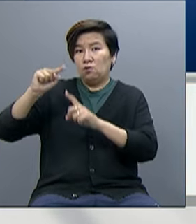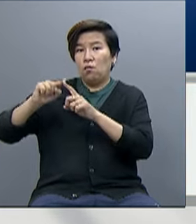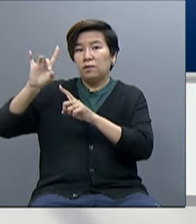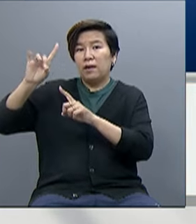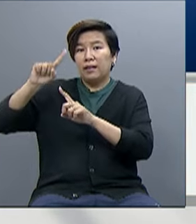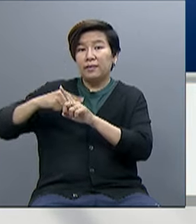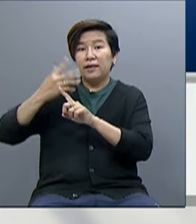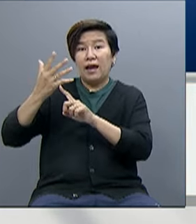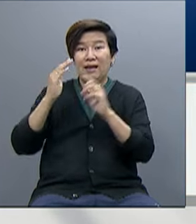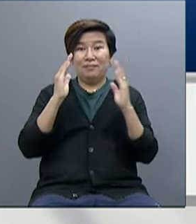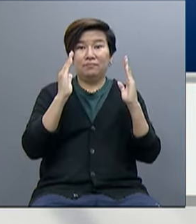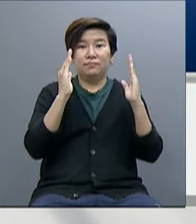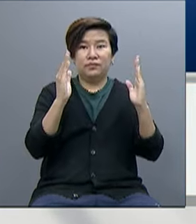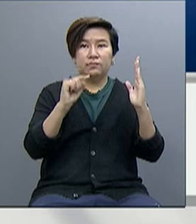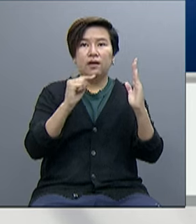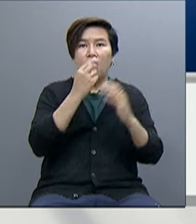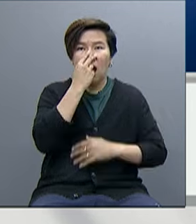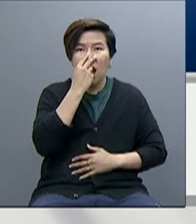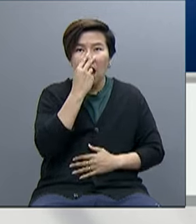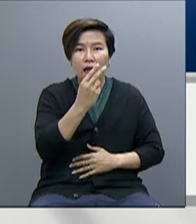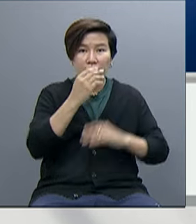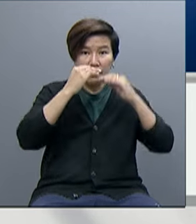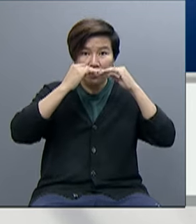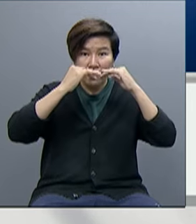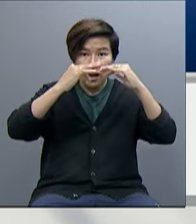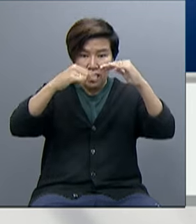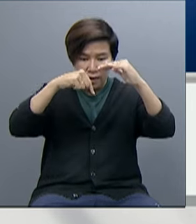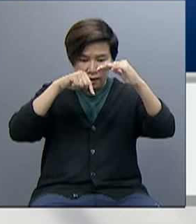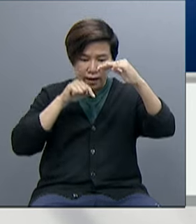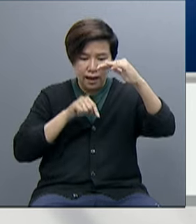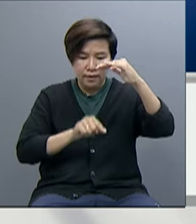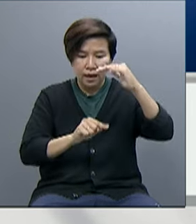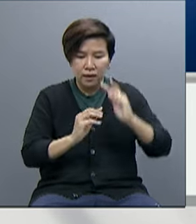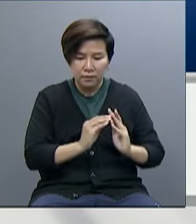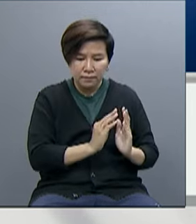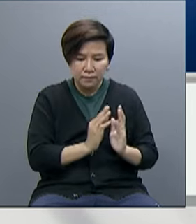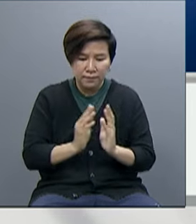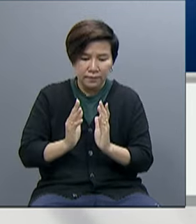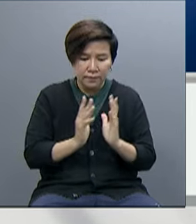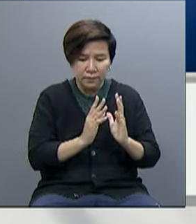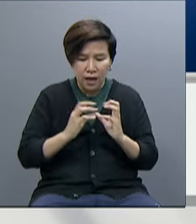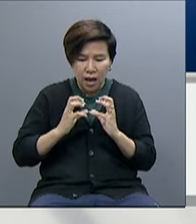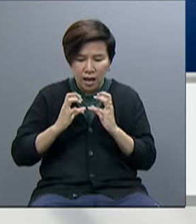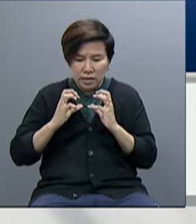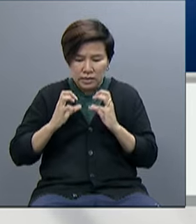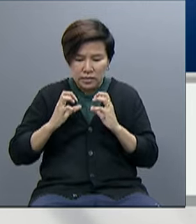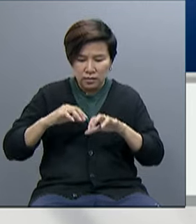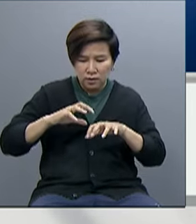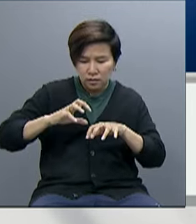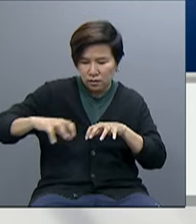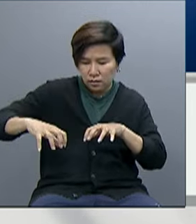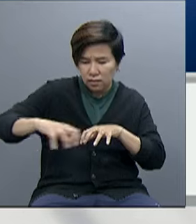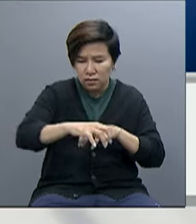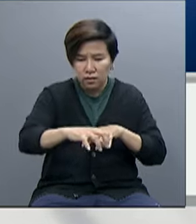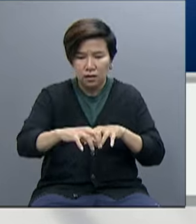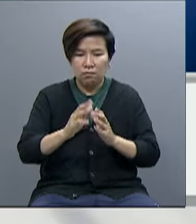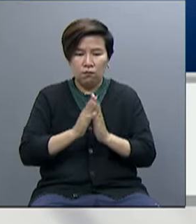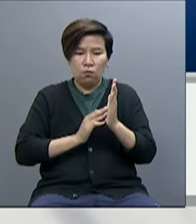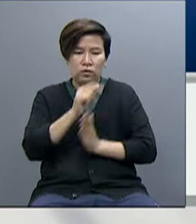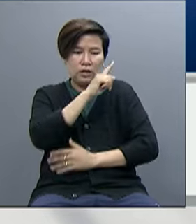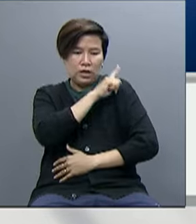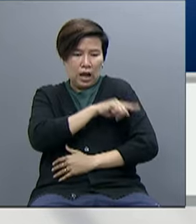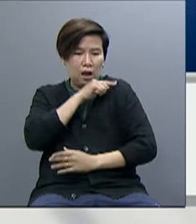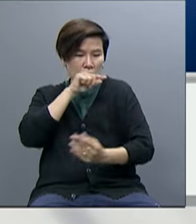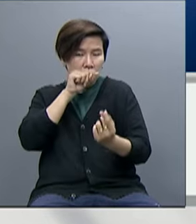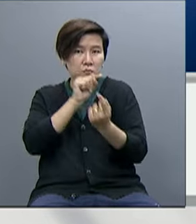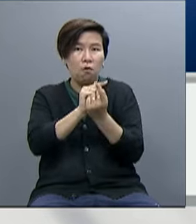ผ่านมานะคะพบการฟอกขาวของปะการังในเขตพื้นที่อุทยานแห่งชาติทางทะเลมากถึง 12แห่งแล้วค่ะอยู่ในฝั่ง